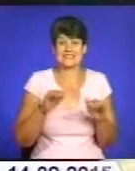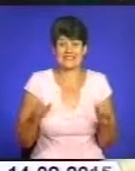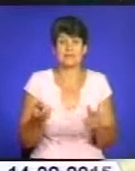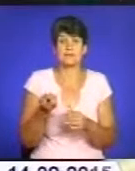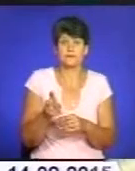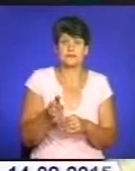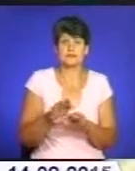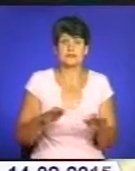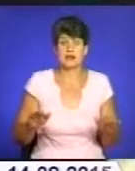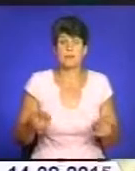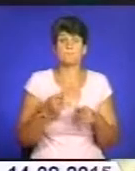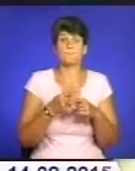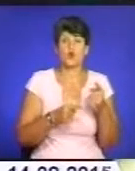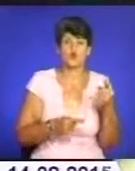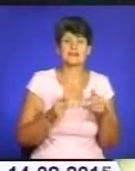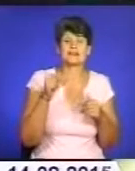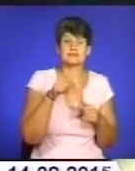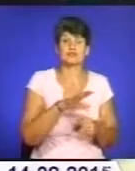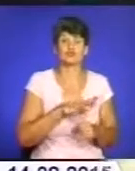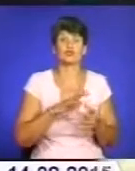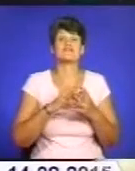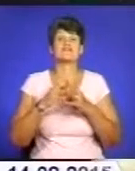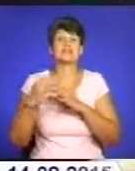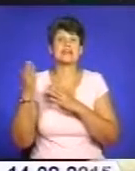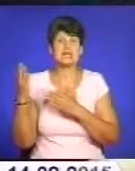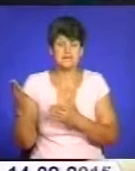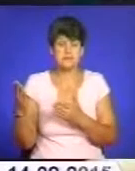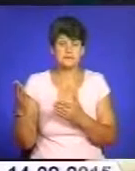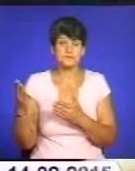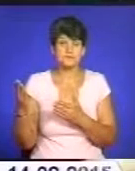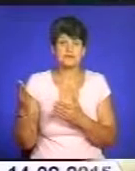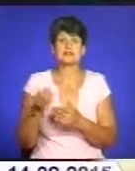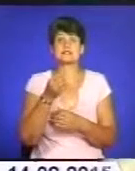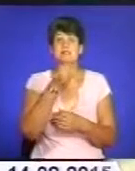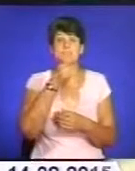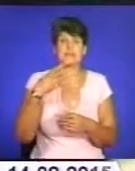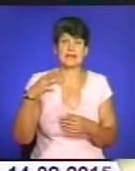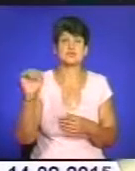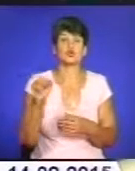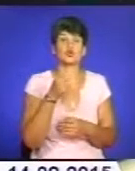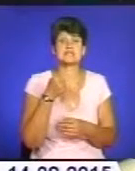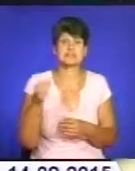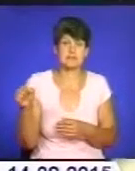дитячі садочки, а половину з них знаходилася в селі. Оце, отже, з